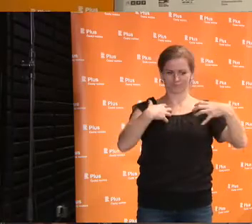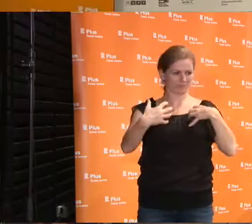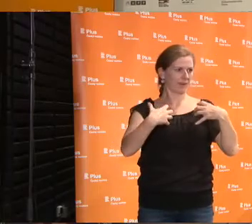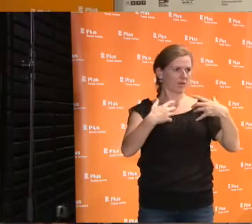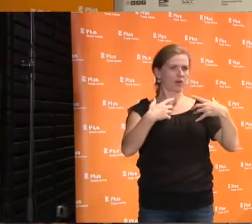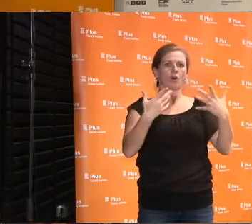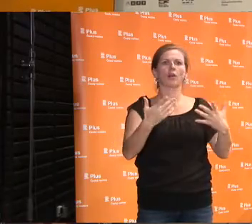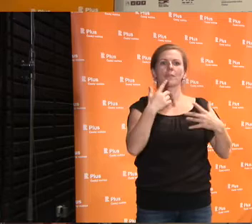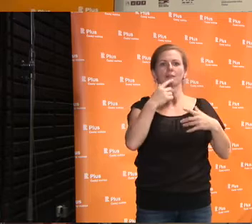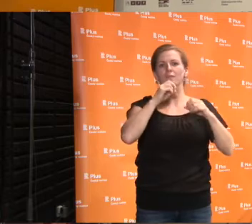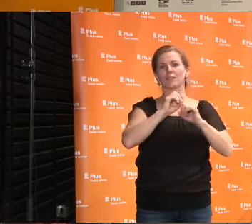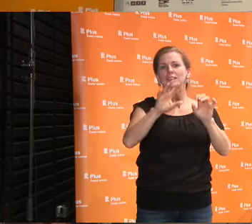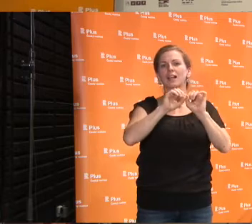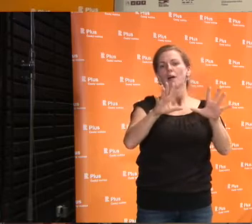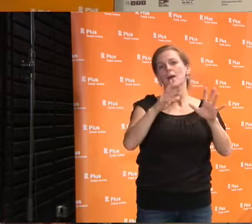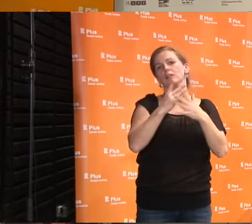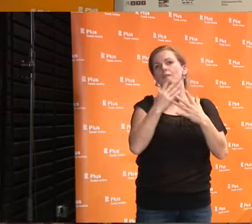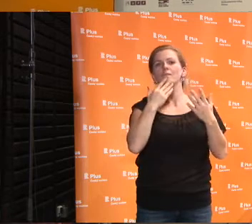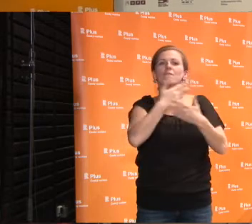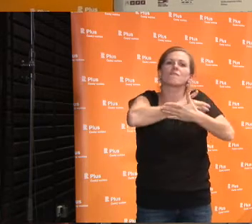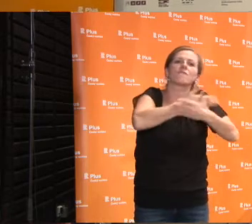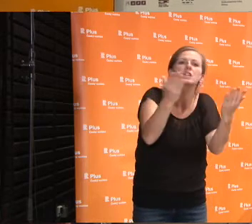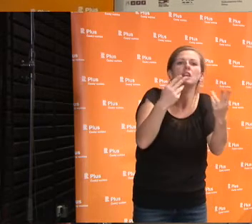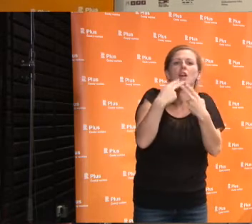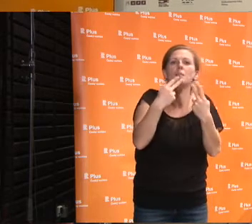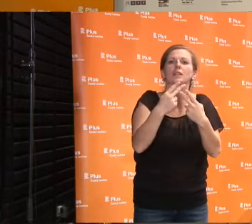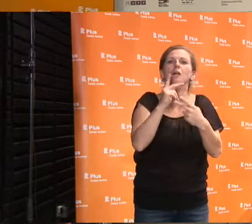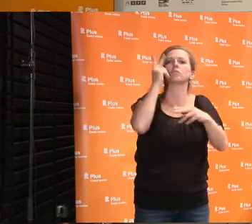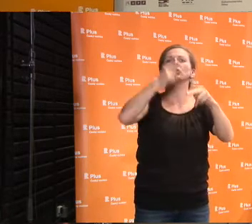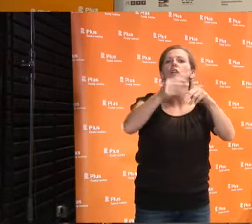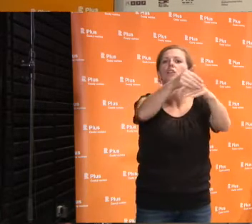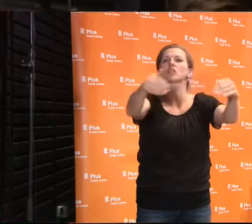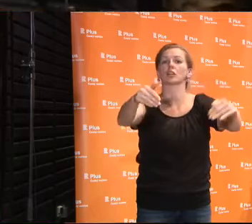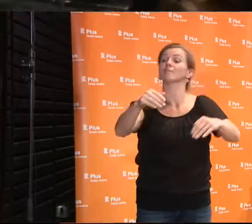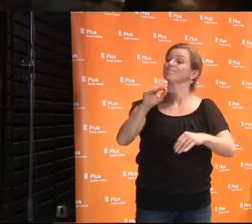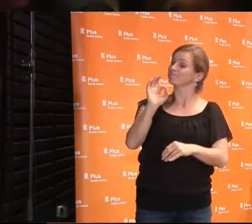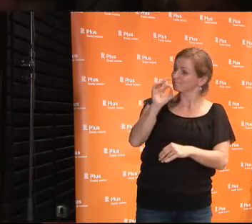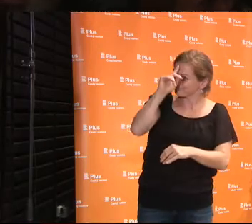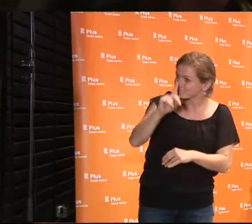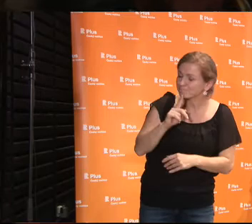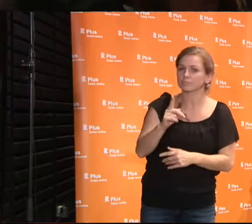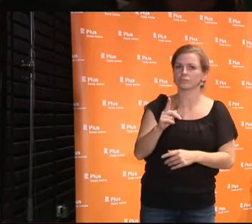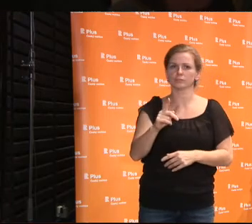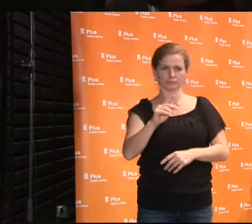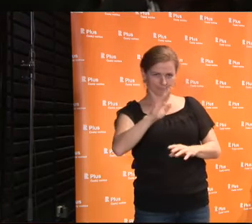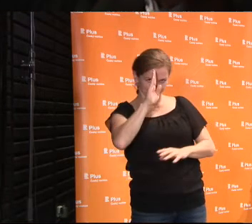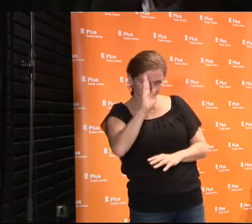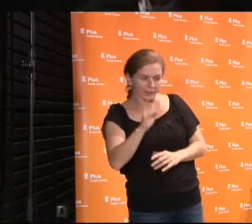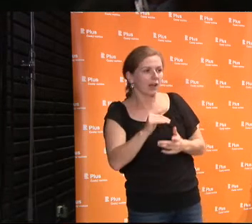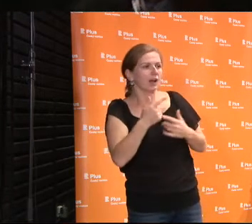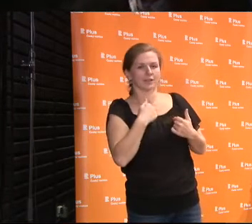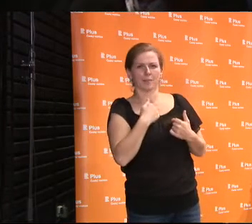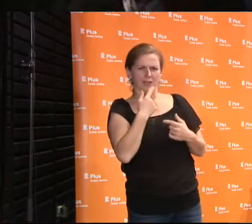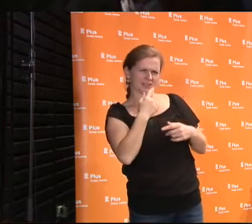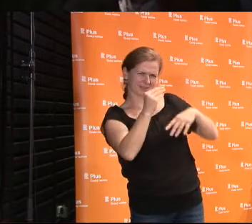filmů vysíláme Veřejnou debatu plusu. Jdu až za vámi do úplně poslední řady. Hezký dobrý večer. Děkuji, dobrý večer. Já bych rád teda řekl jednu věc, která